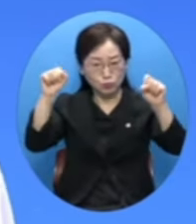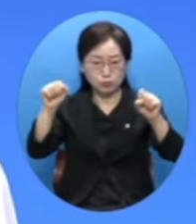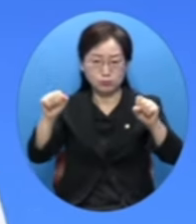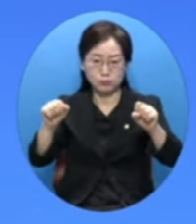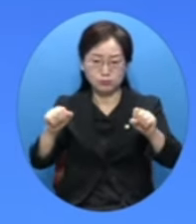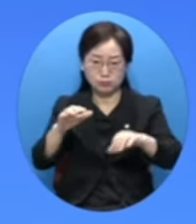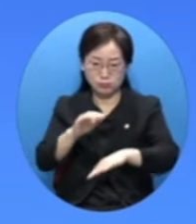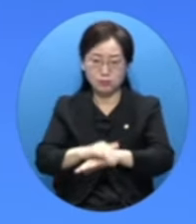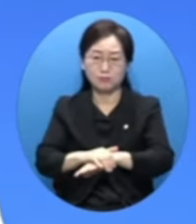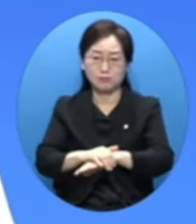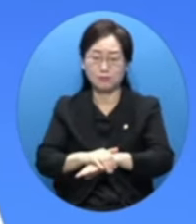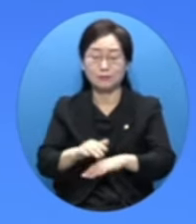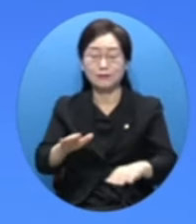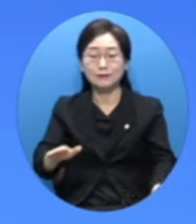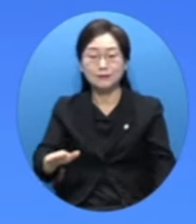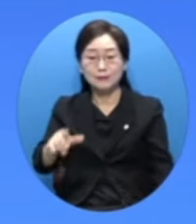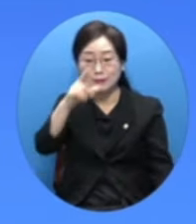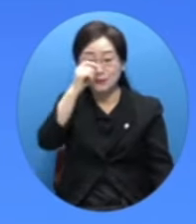제가